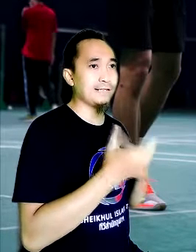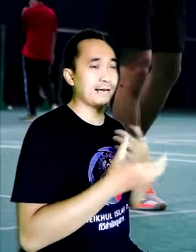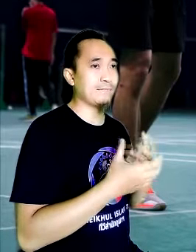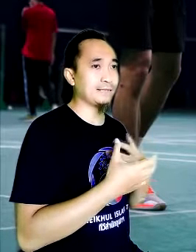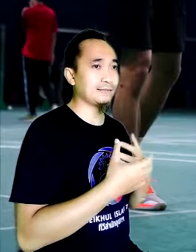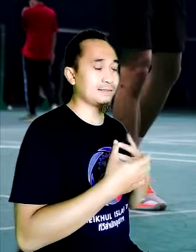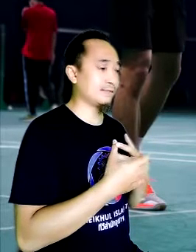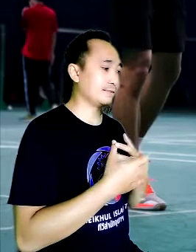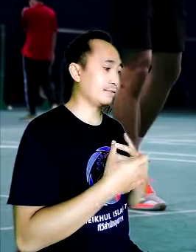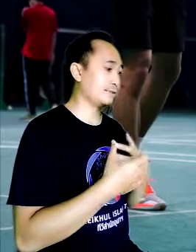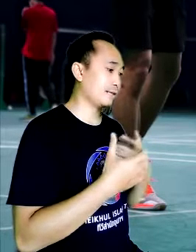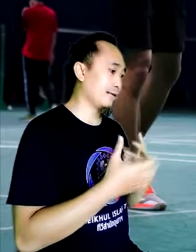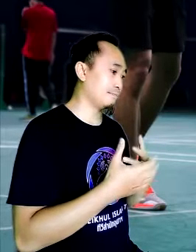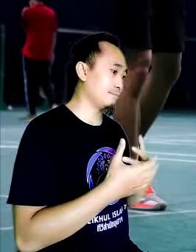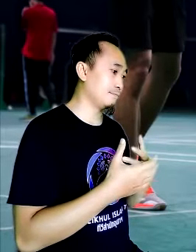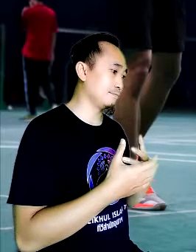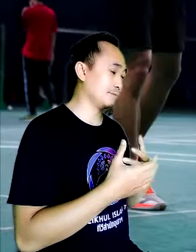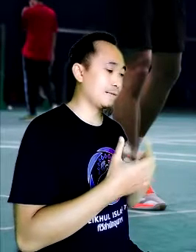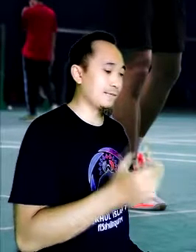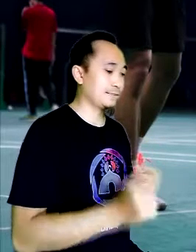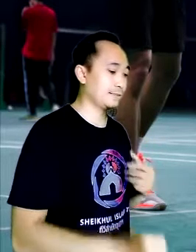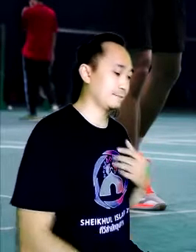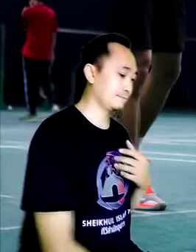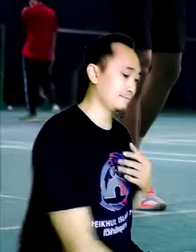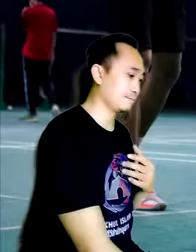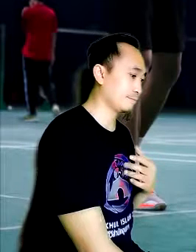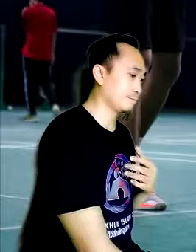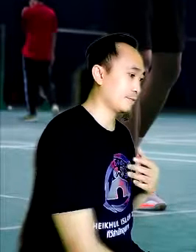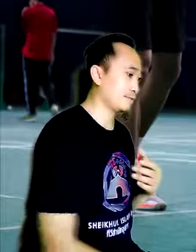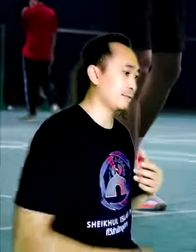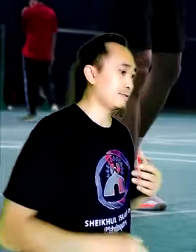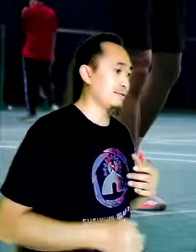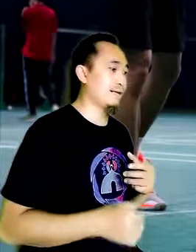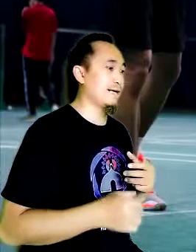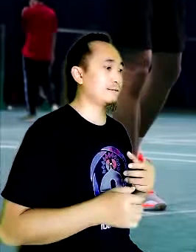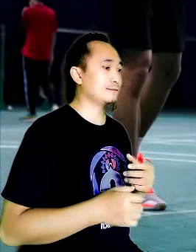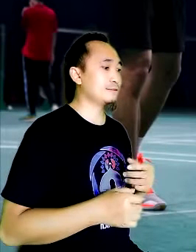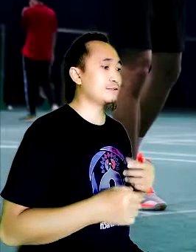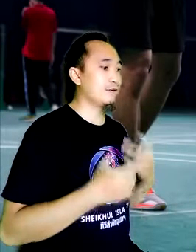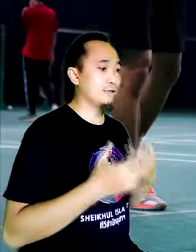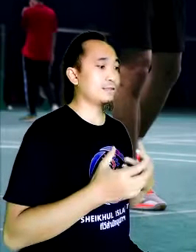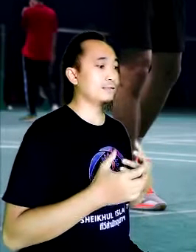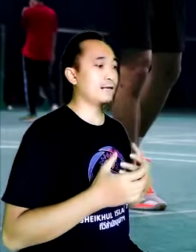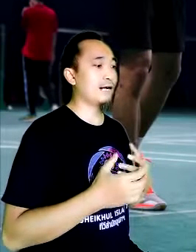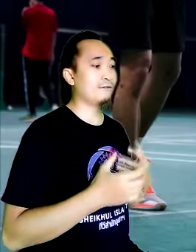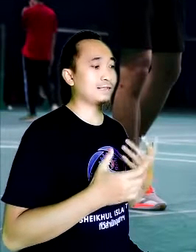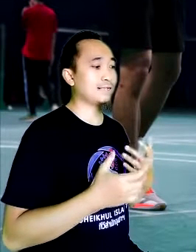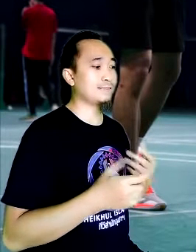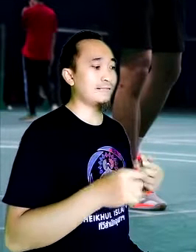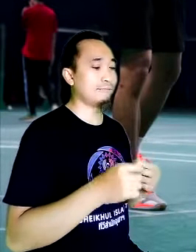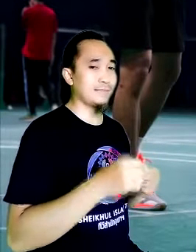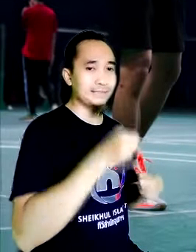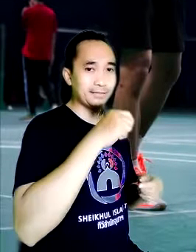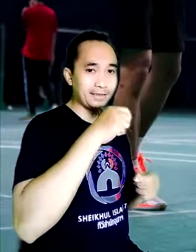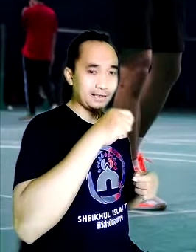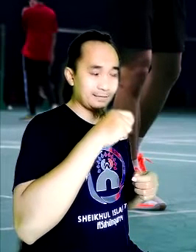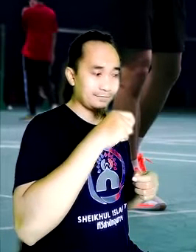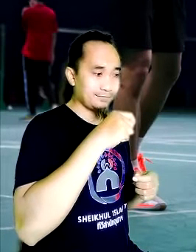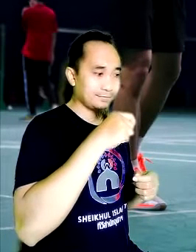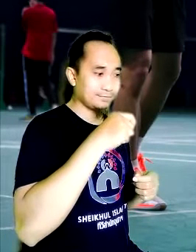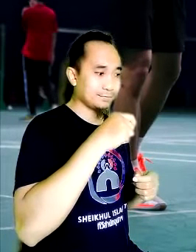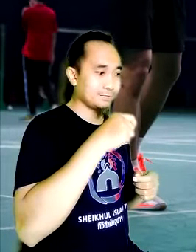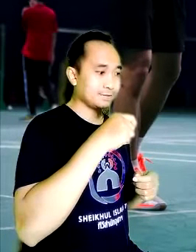pengaruh gaya apa yang terjadi dalam gambar ini? Ya, kok awalnya diam ya,